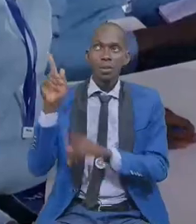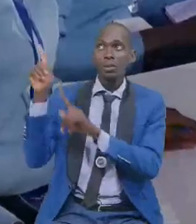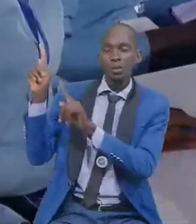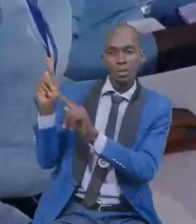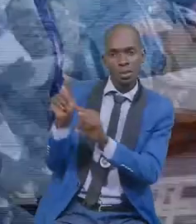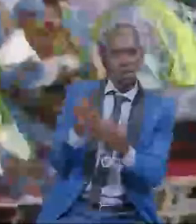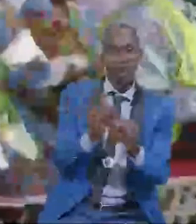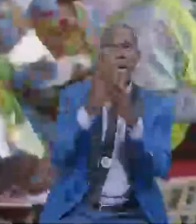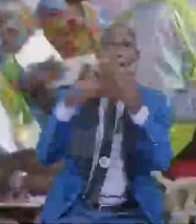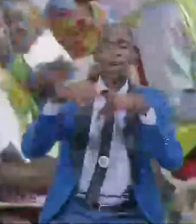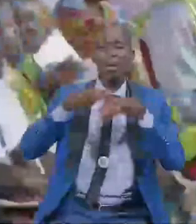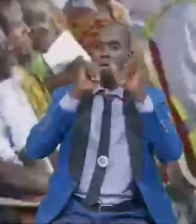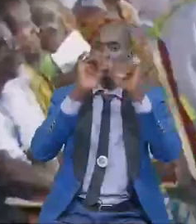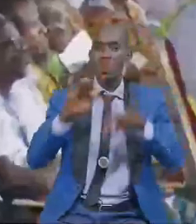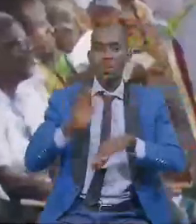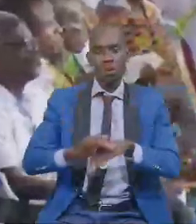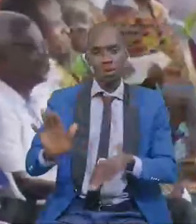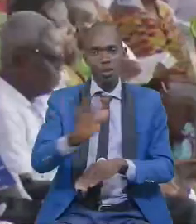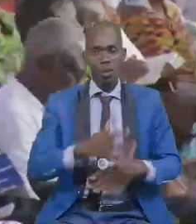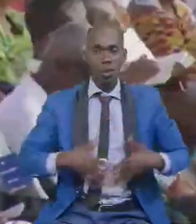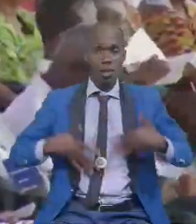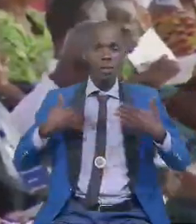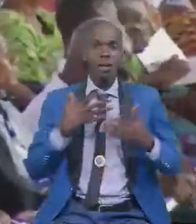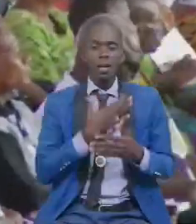Et il transmet la vertu du ciel dans ta vie.